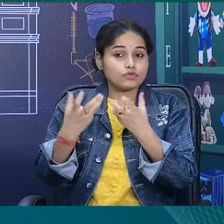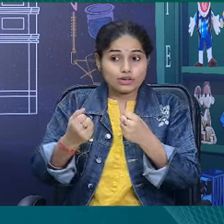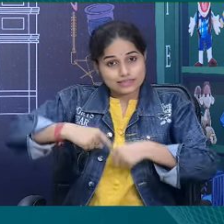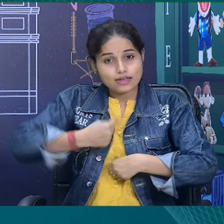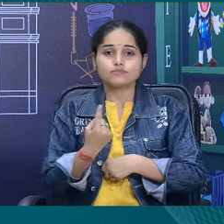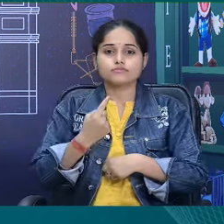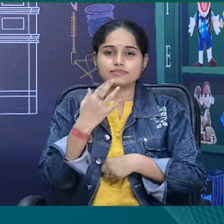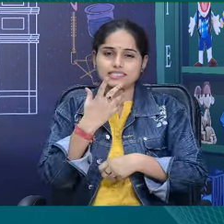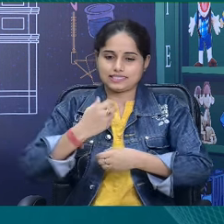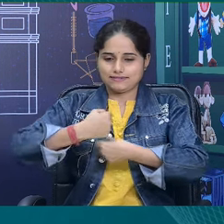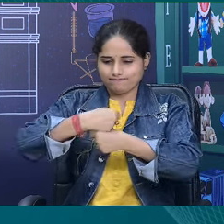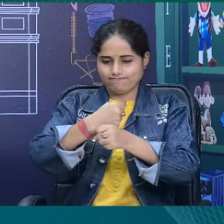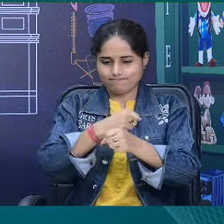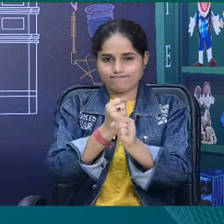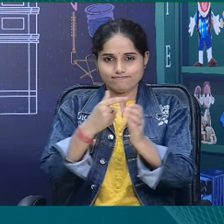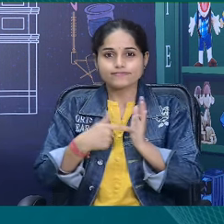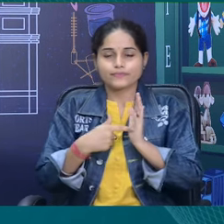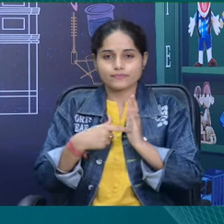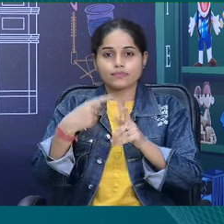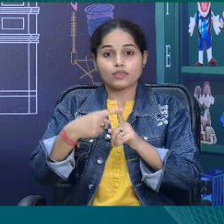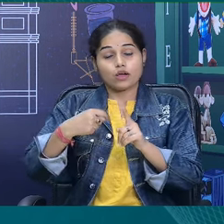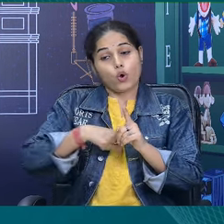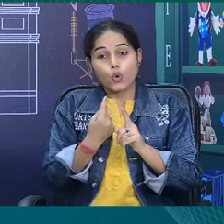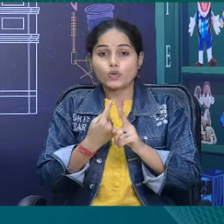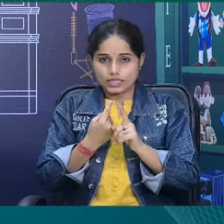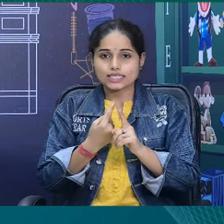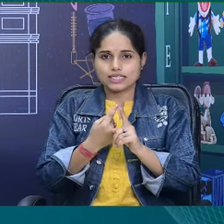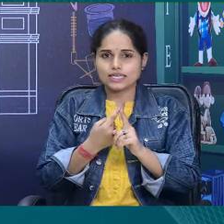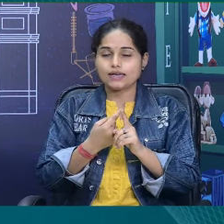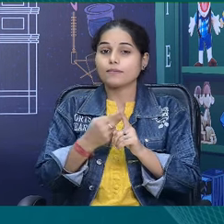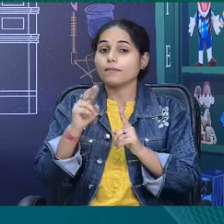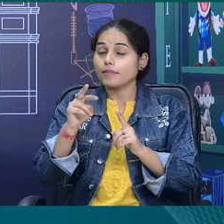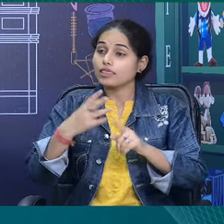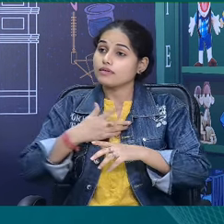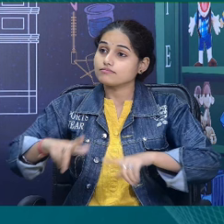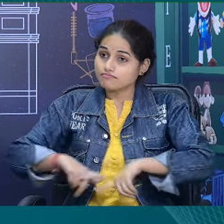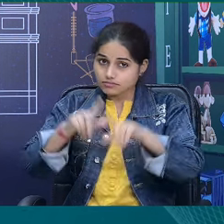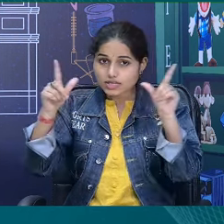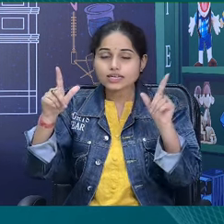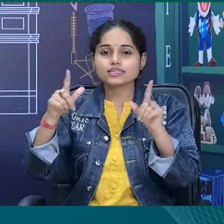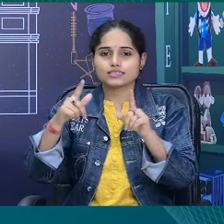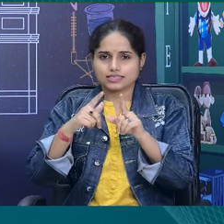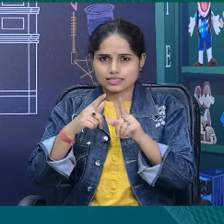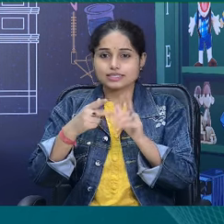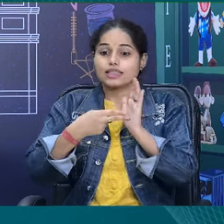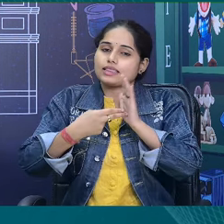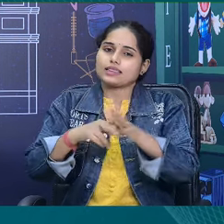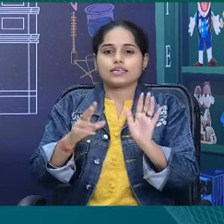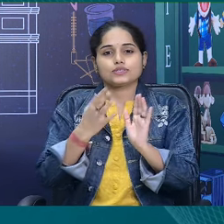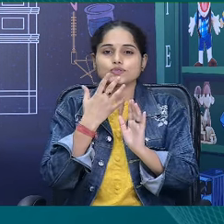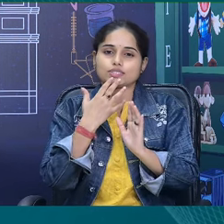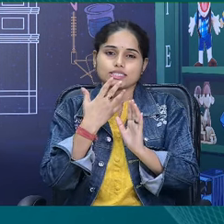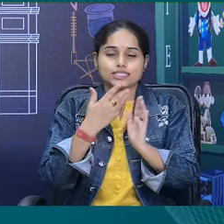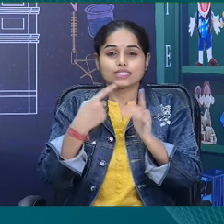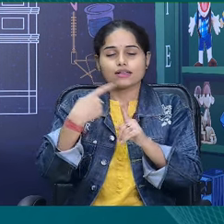बनाए सो दे कैन मेक देयर ओन कलर्स थ्रू लीव्स अ नेचुरल प्रोडक्ट्स एंड इट विल गिव अ डिफरेंट